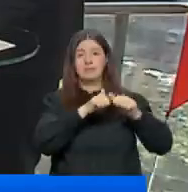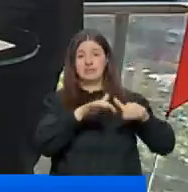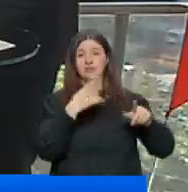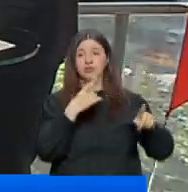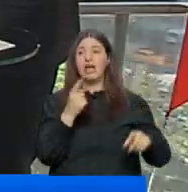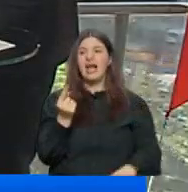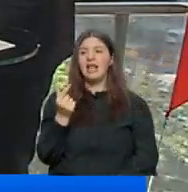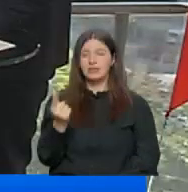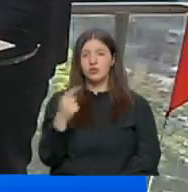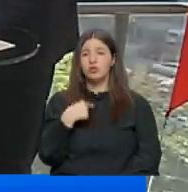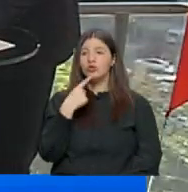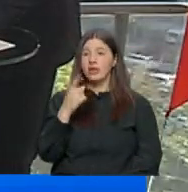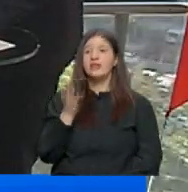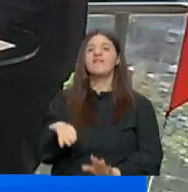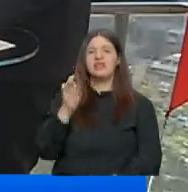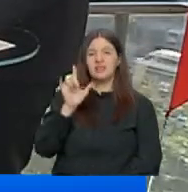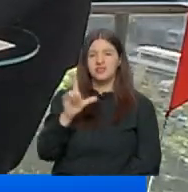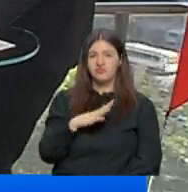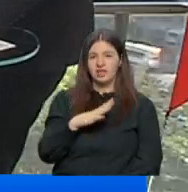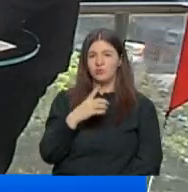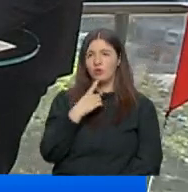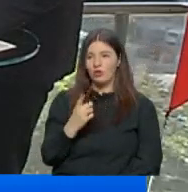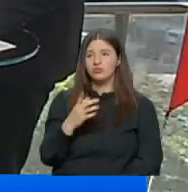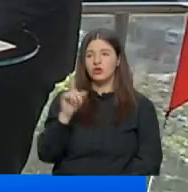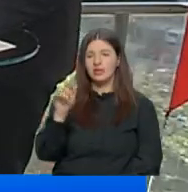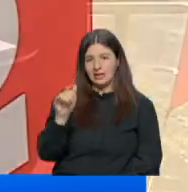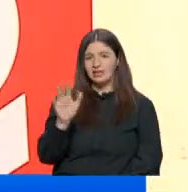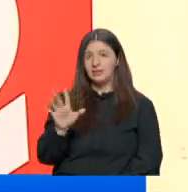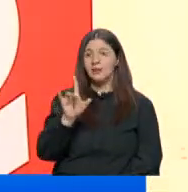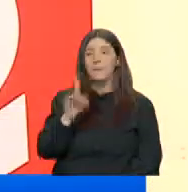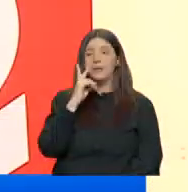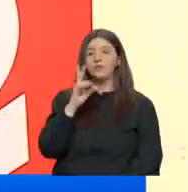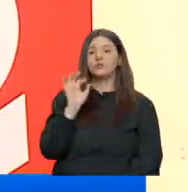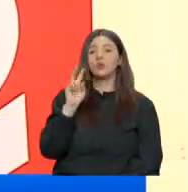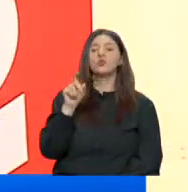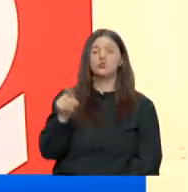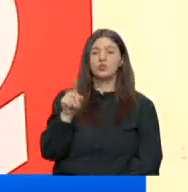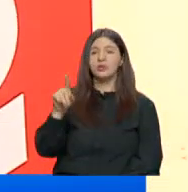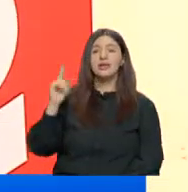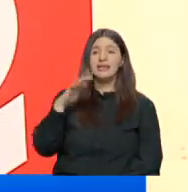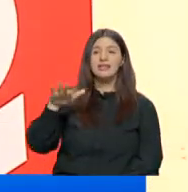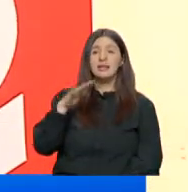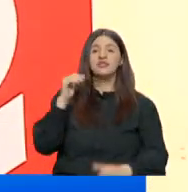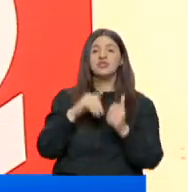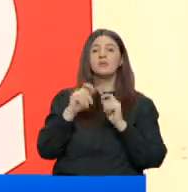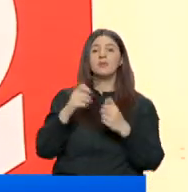diyorsunuz. En azından onu diyoruz. Daha fazlasına ihtiyacımız var diyoruz. Ona da geliriz. Fakat bakın mesele şurada. Bu iktidar seçim yapma cesareti olmayan bir